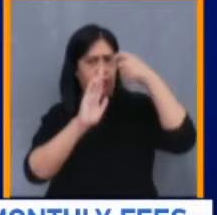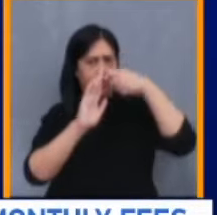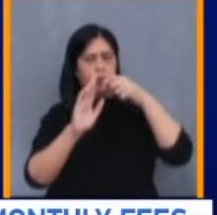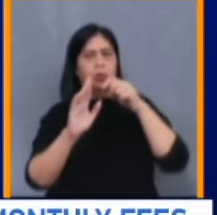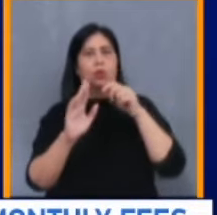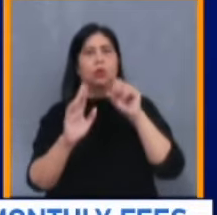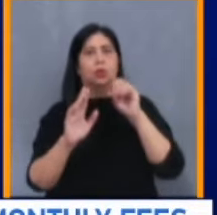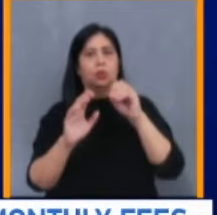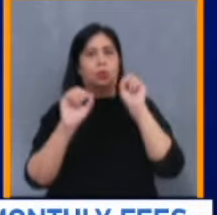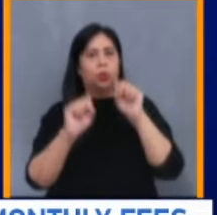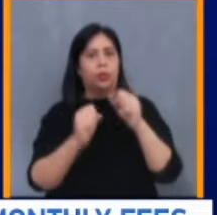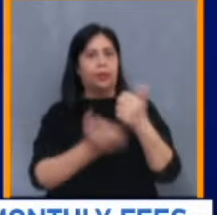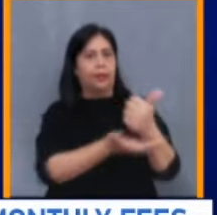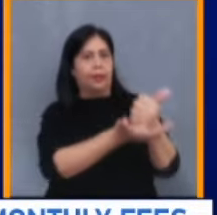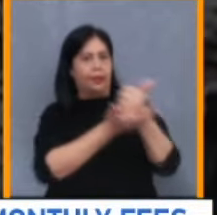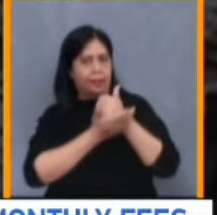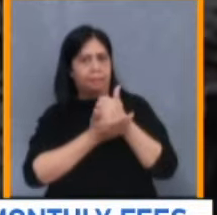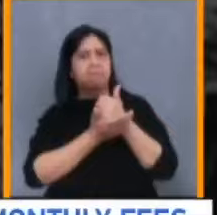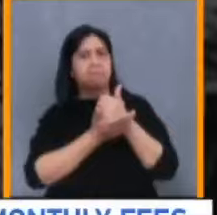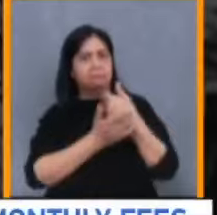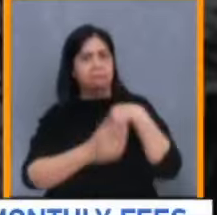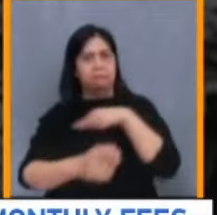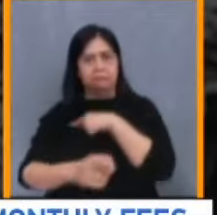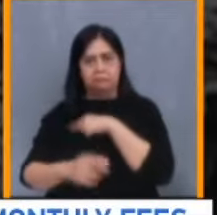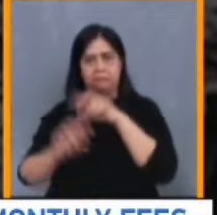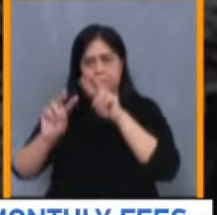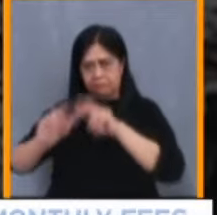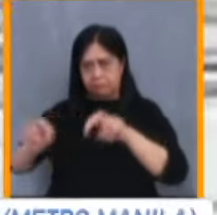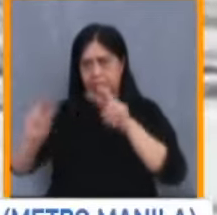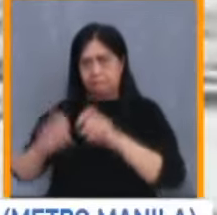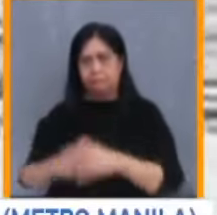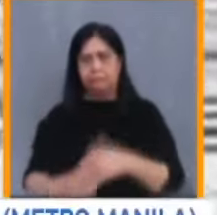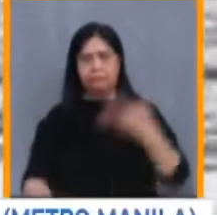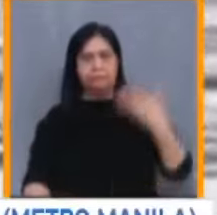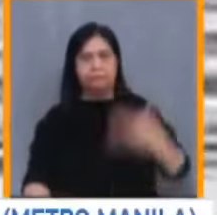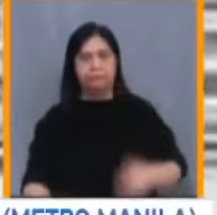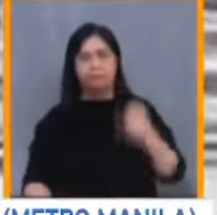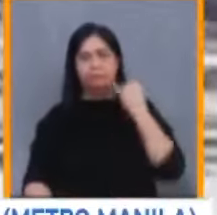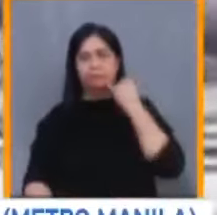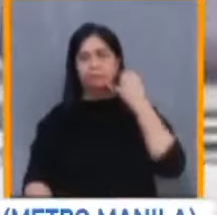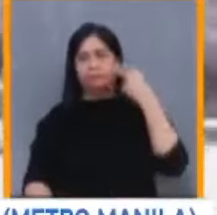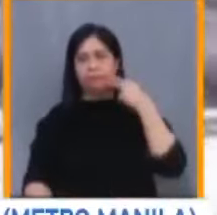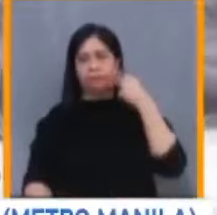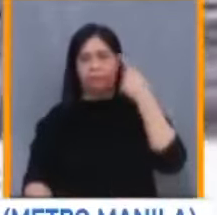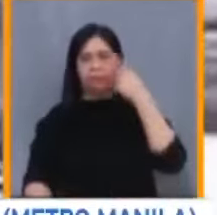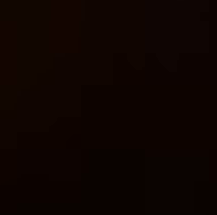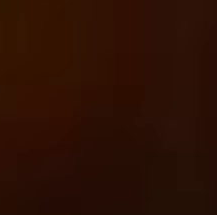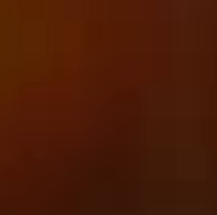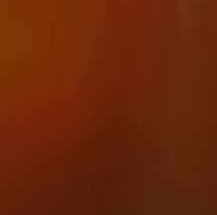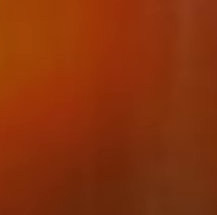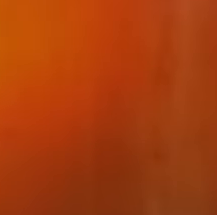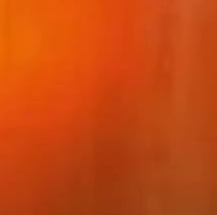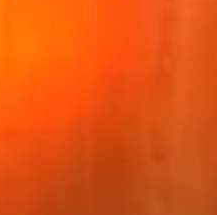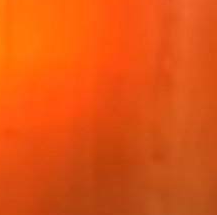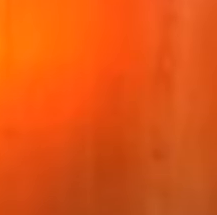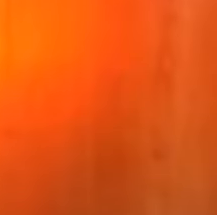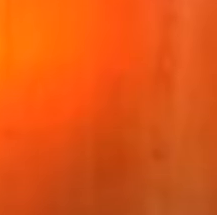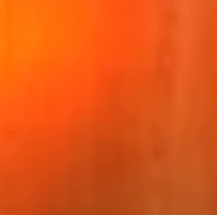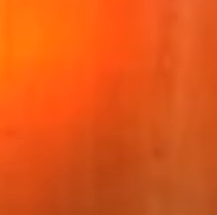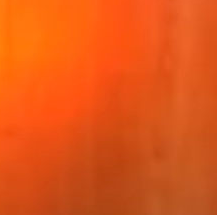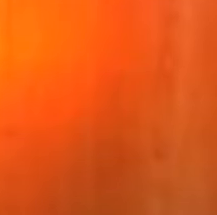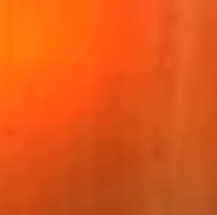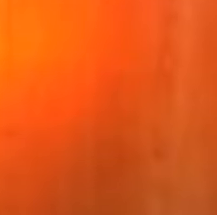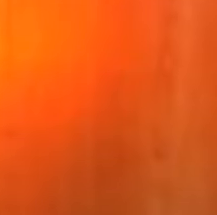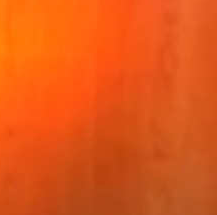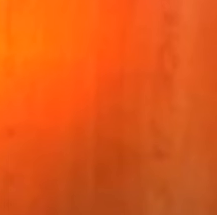makatulong mismo sa amin. Ako si Ivy Hernando para sa GMA Regional TV. Kapuso,